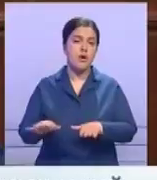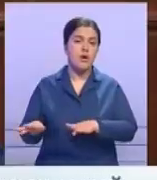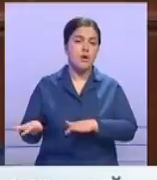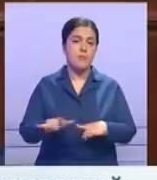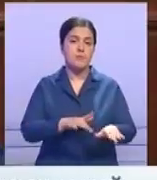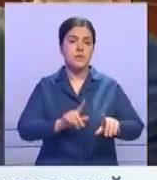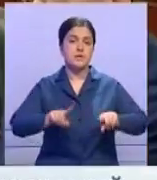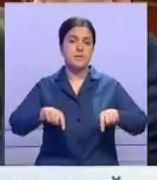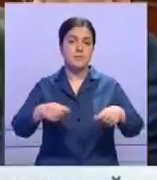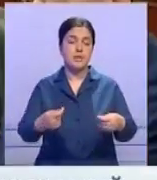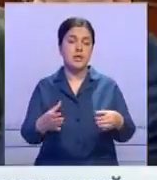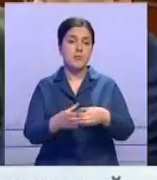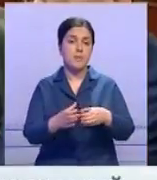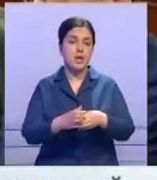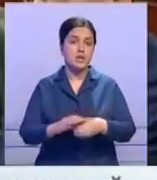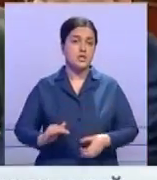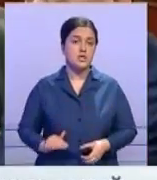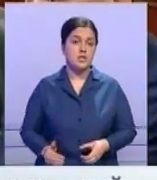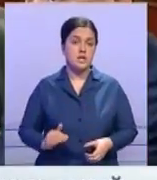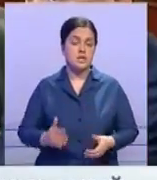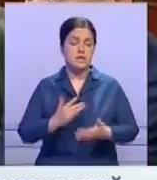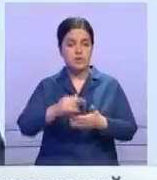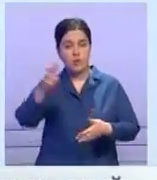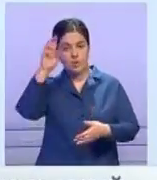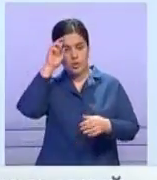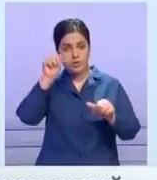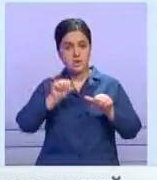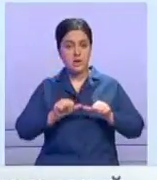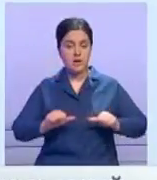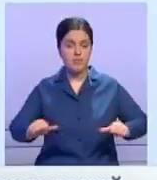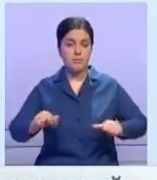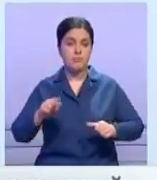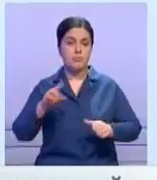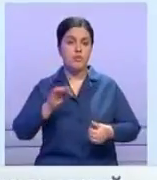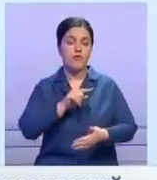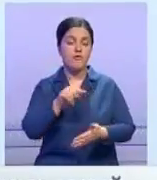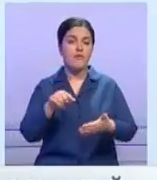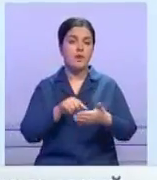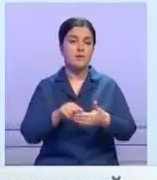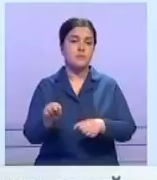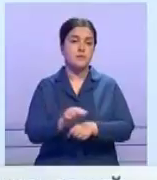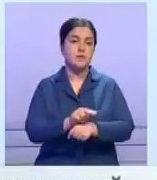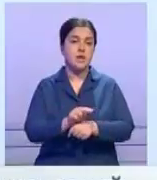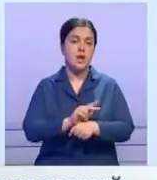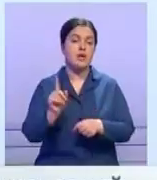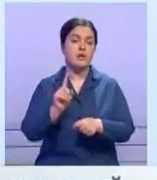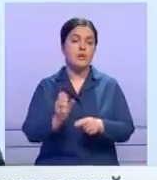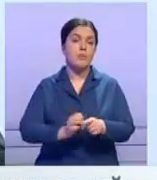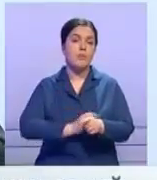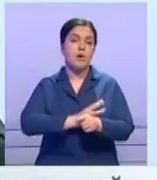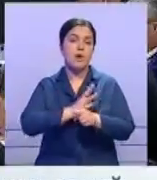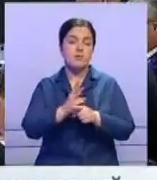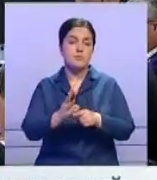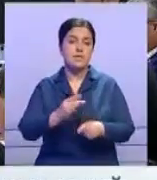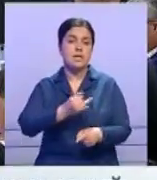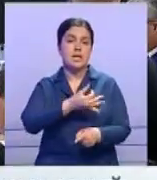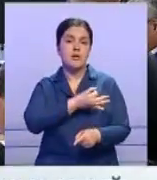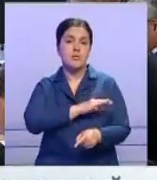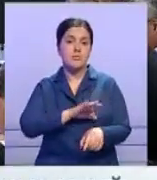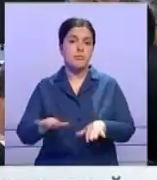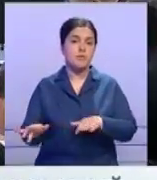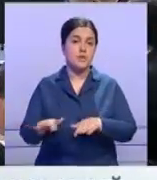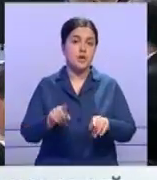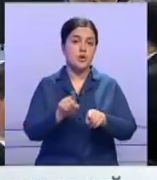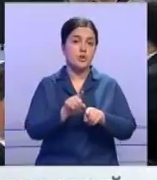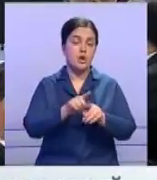22 активов. Процесс передачи компаний в частный сектор разработала Госкомиссия по вопросам модернизации. Чтобы